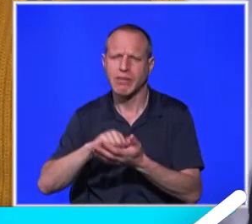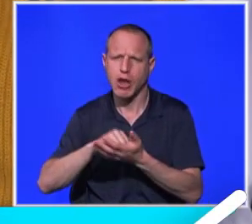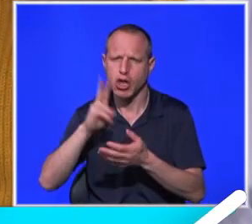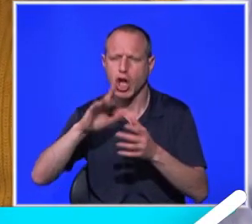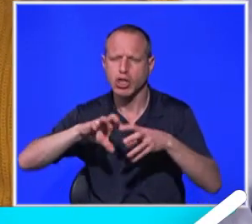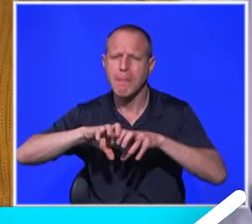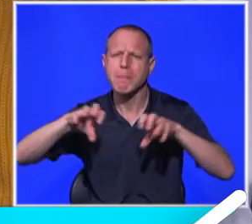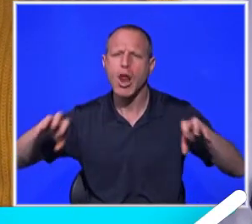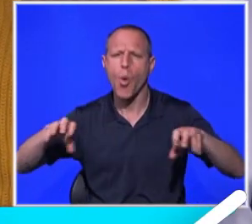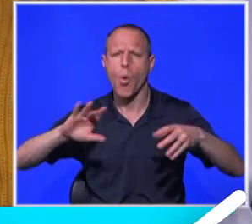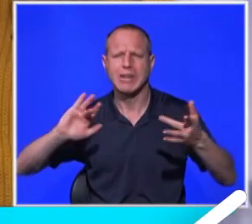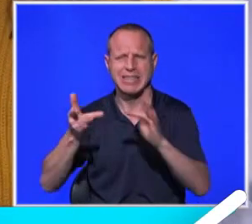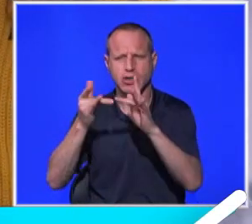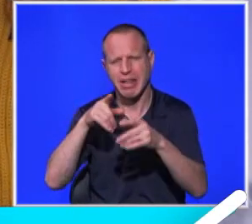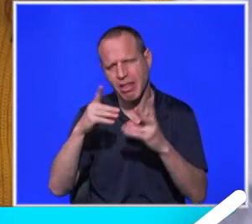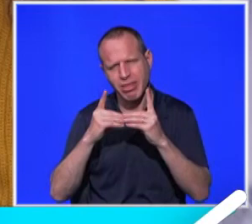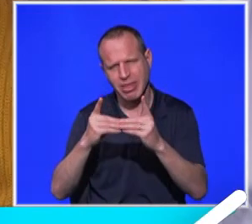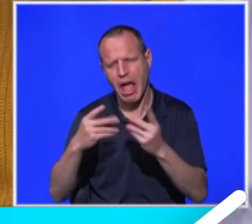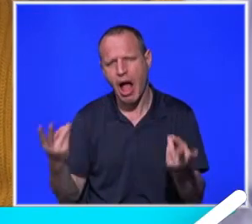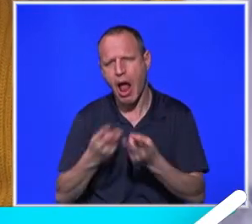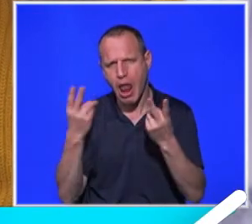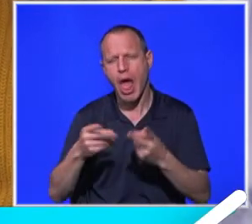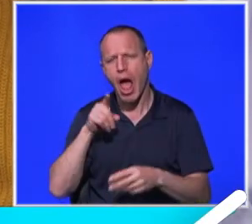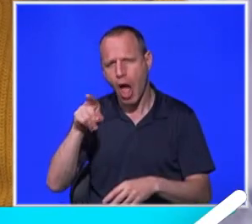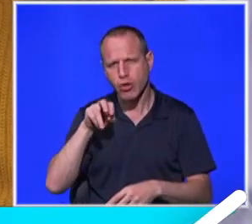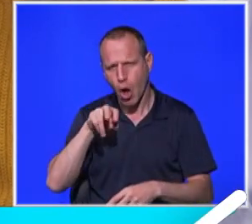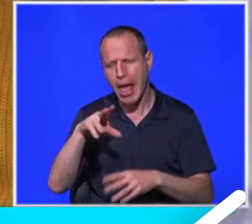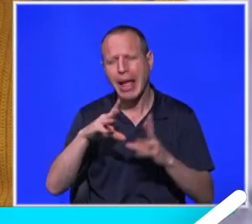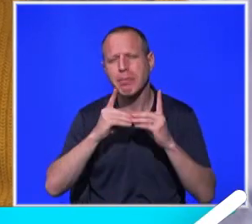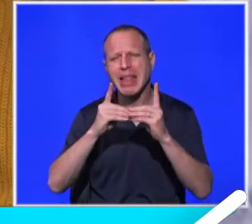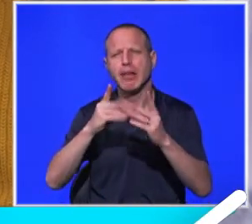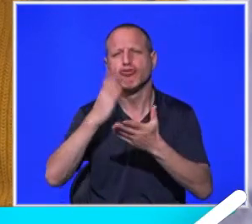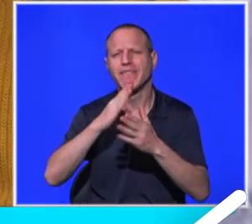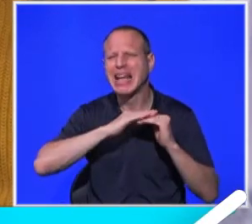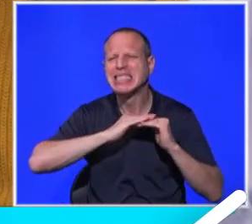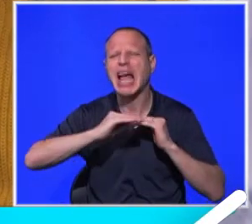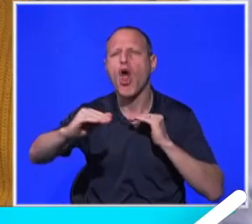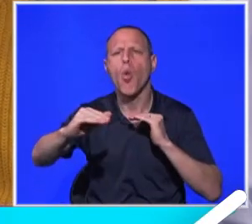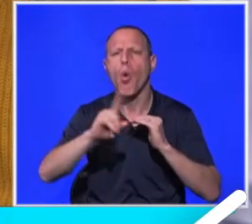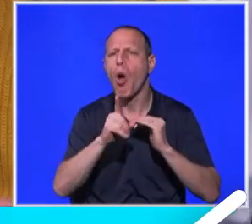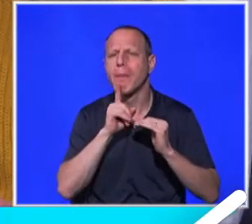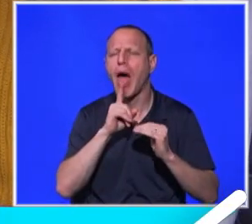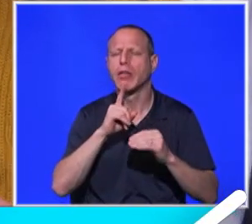זו הדרך הקלה. בעצם את הולכת בדרכים שכבר סללו לא מעט פוליטיקאים,